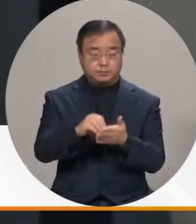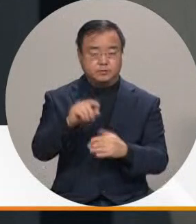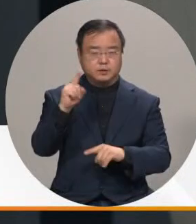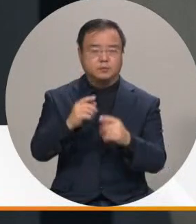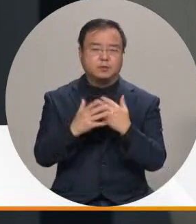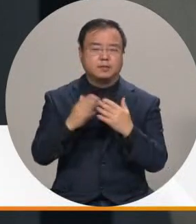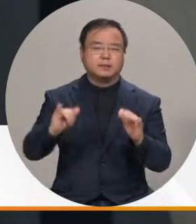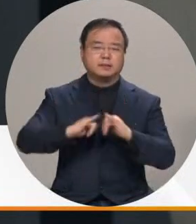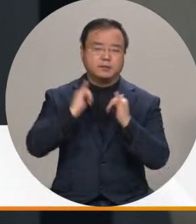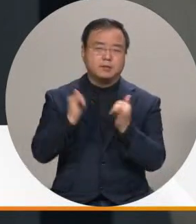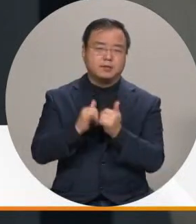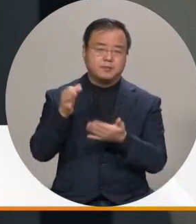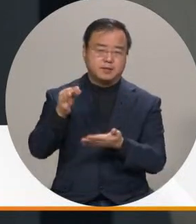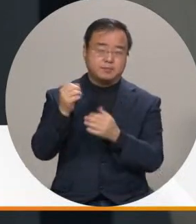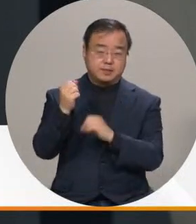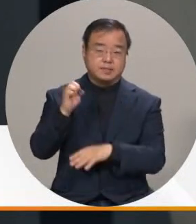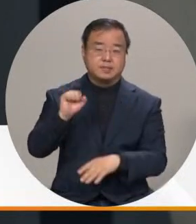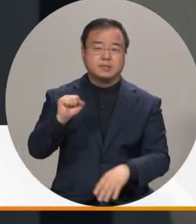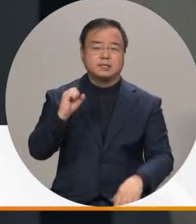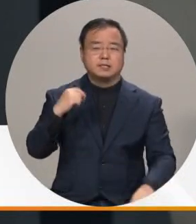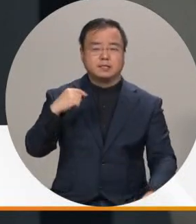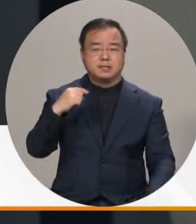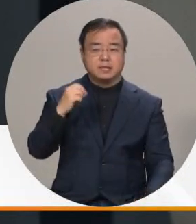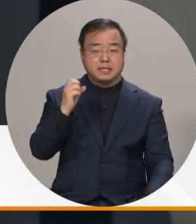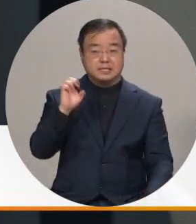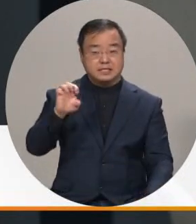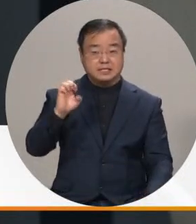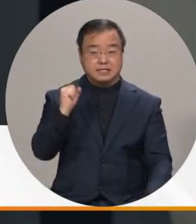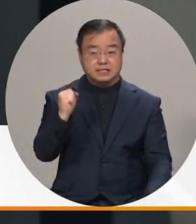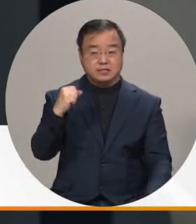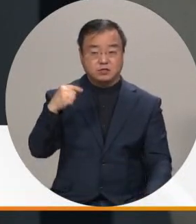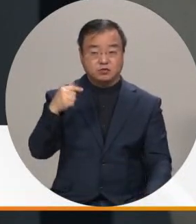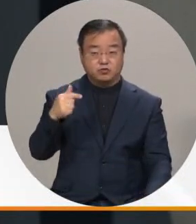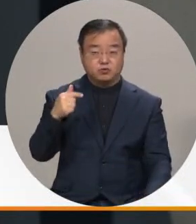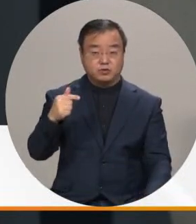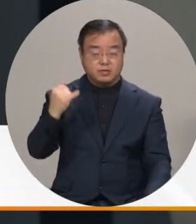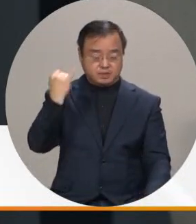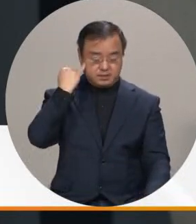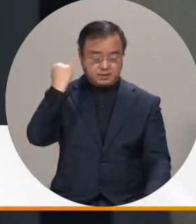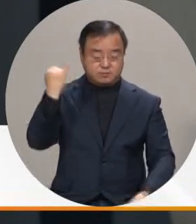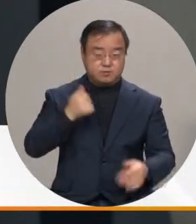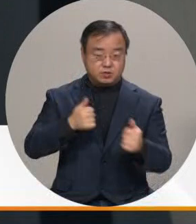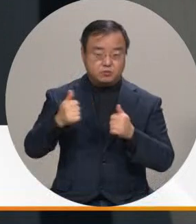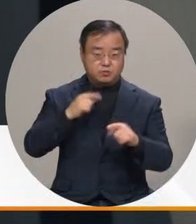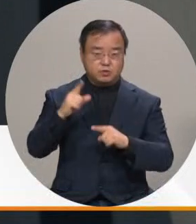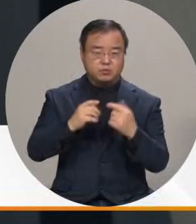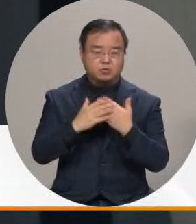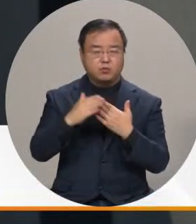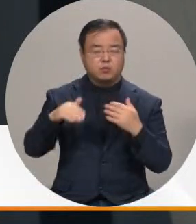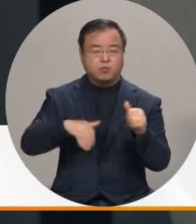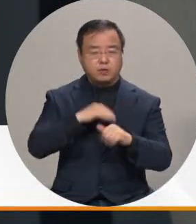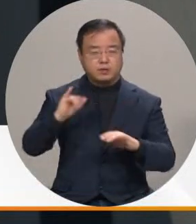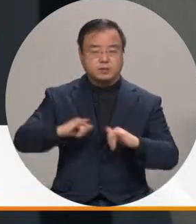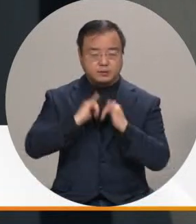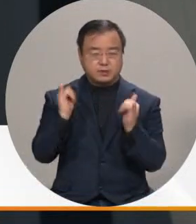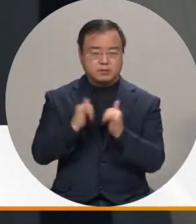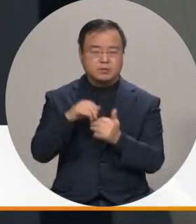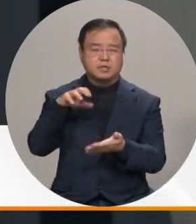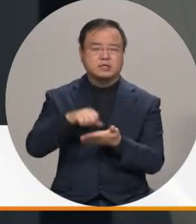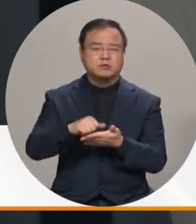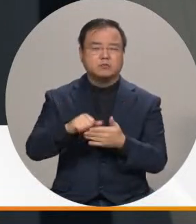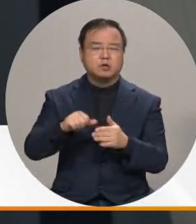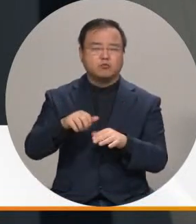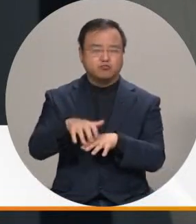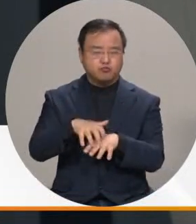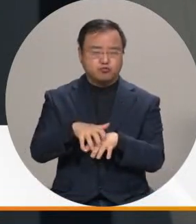가치를 기반으로 한 esg 아이디어 경진 대회입니다 esg 각각 환경 사회 지배 구조를 뜻하는 말인데요